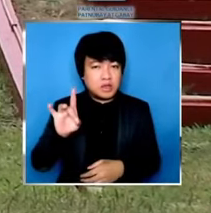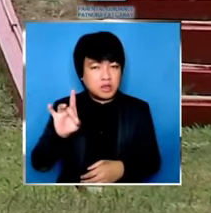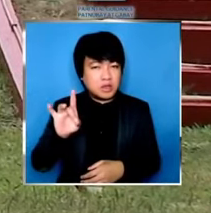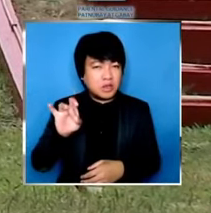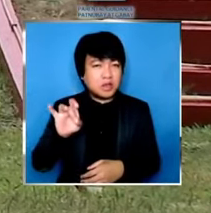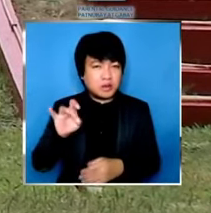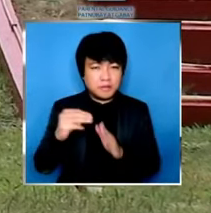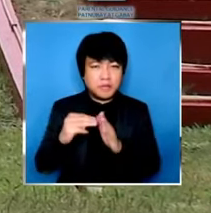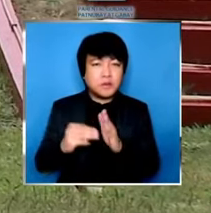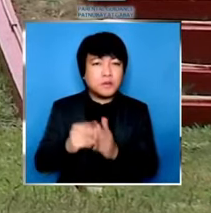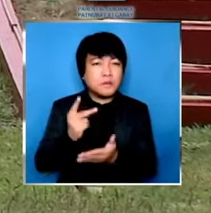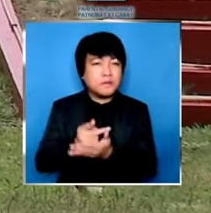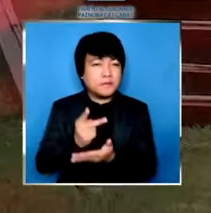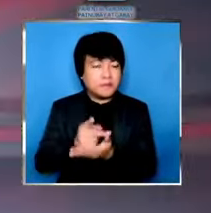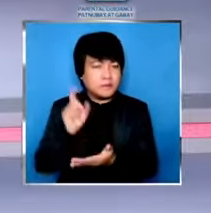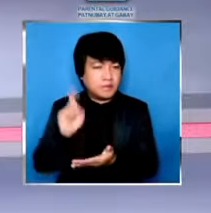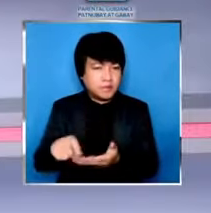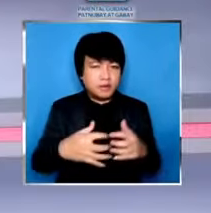paaralan.